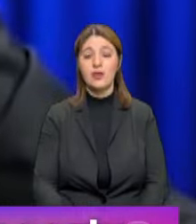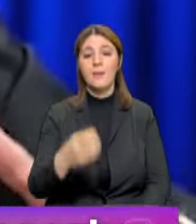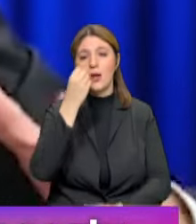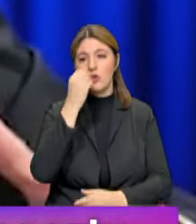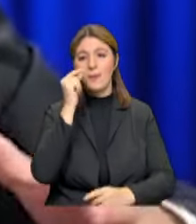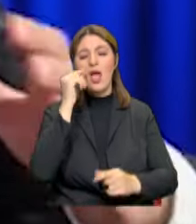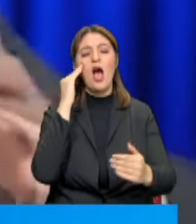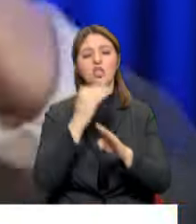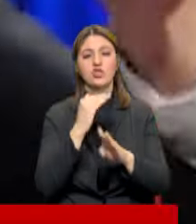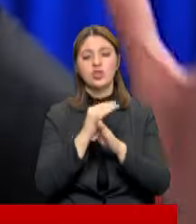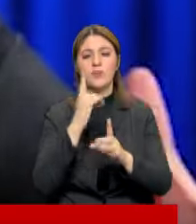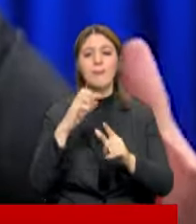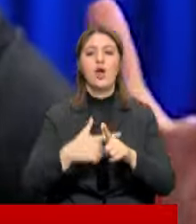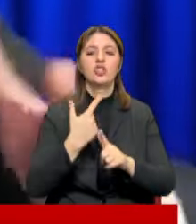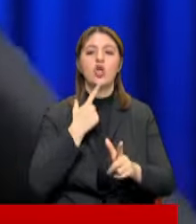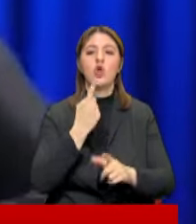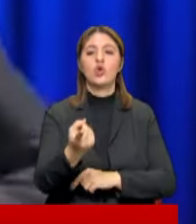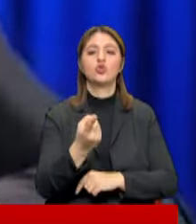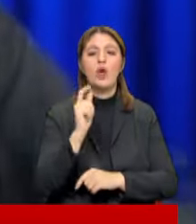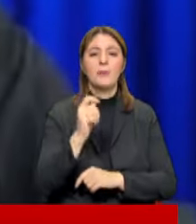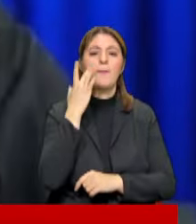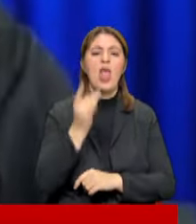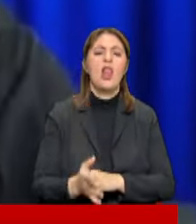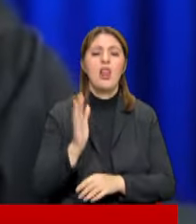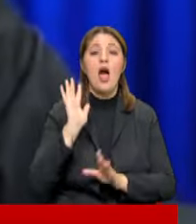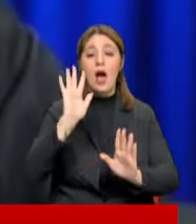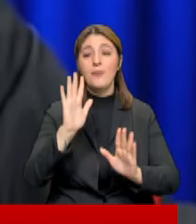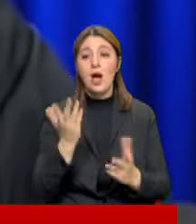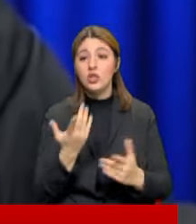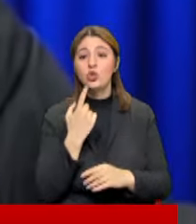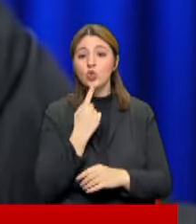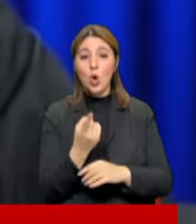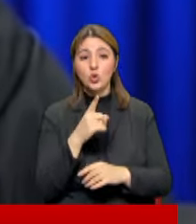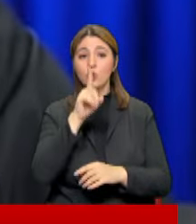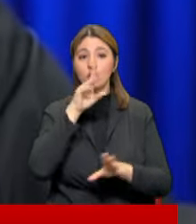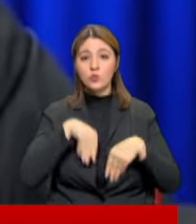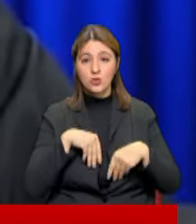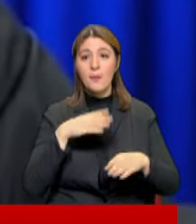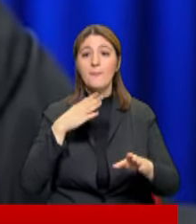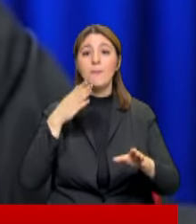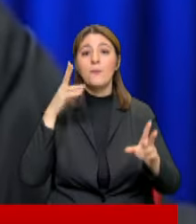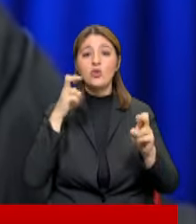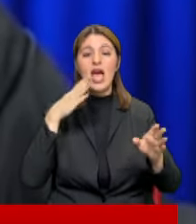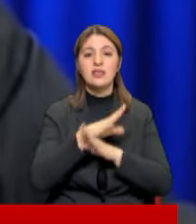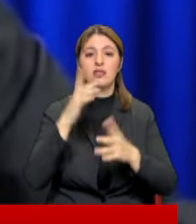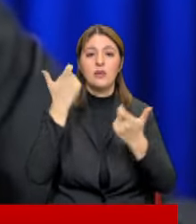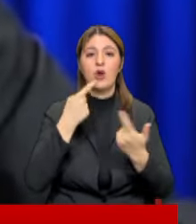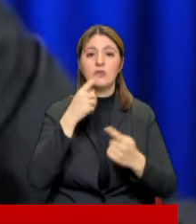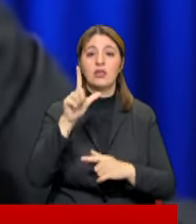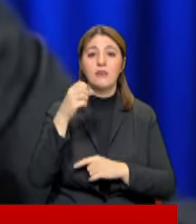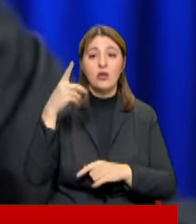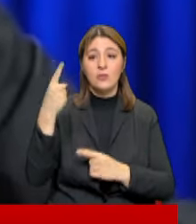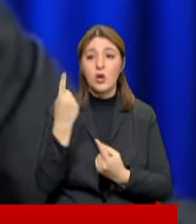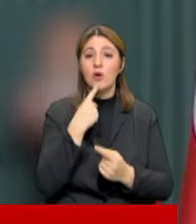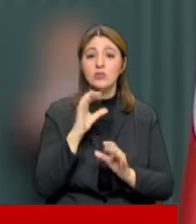anlaşılmış bir projeye sözcülük yaptığı belli ancak artık sözcün susup meselenin esas sahibinin konuşması lazım Tayyip